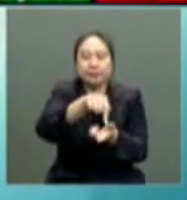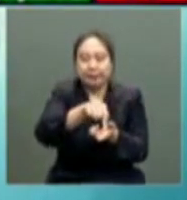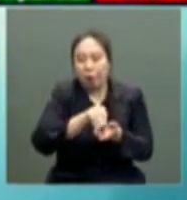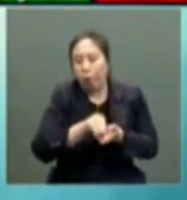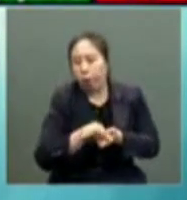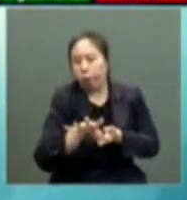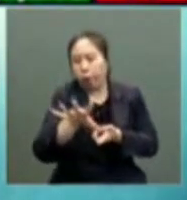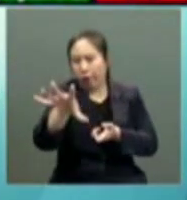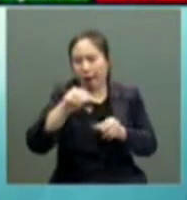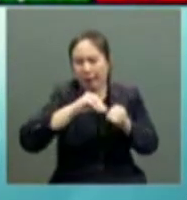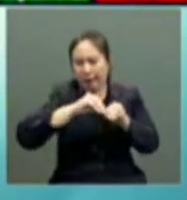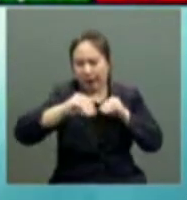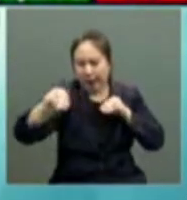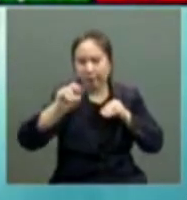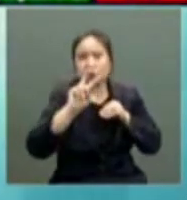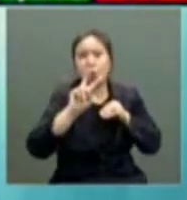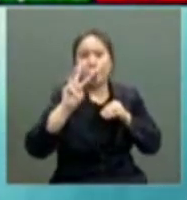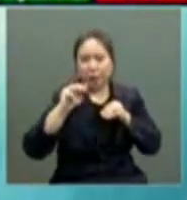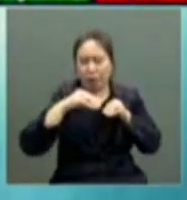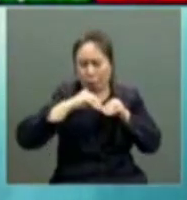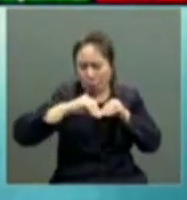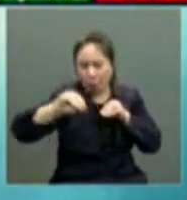อยู่ที่ไหนก็ไม่รู้ระหว่างเล่นน้ำน้ำอาจจะมีละอองน้ำมาฮัดเช้ยก็มาแล้วท่านกำลังฉีดพ่นน้ำอยู่เนี่ยพ่นน้ำจากสายยางพุ่งไปไกลกว่า2